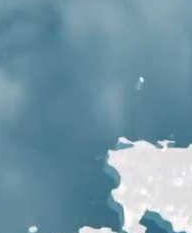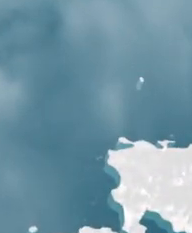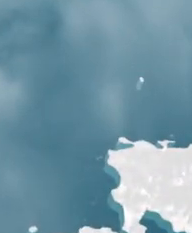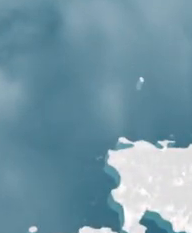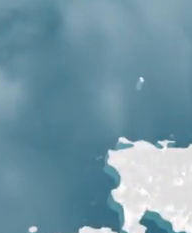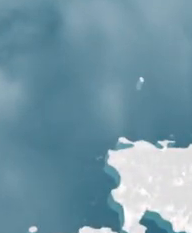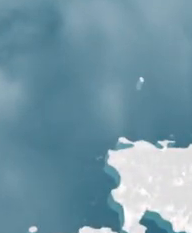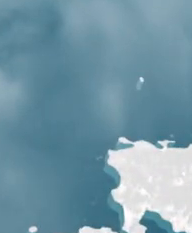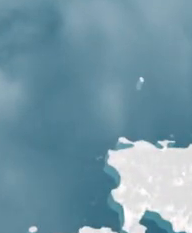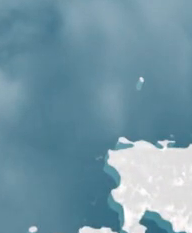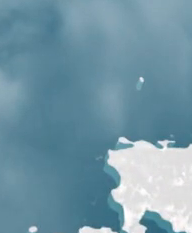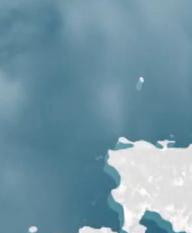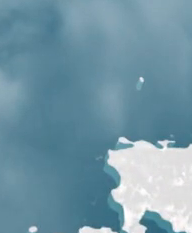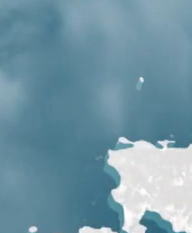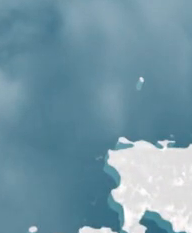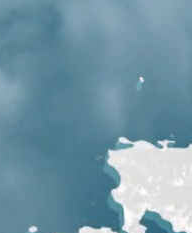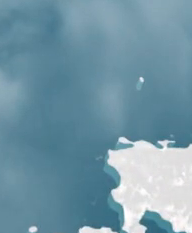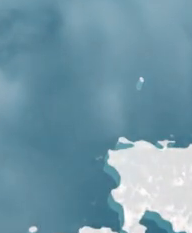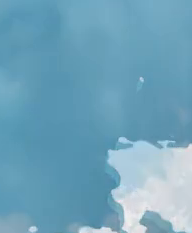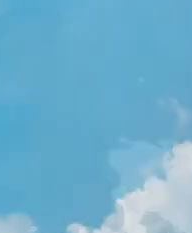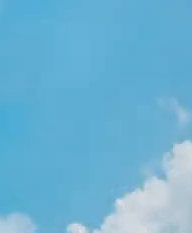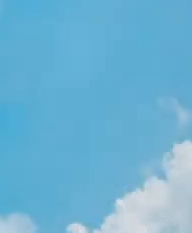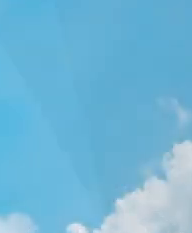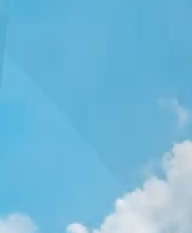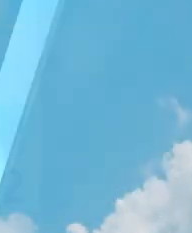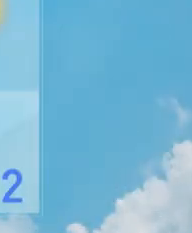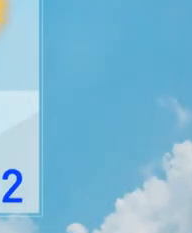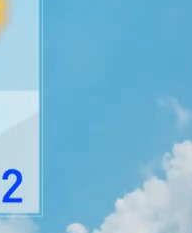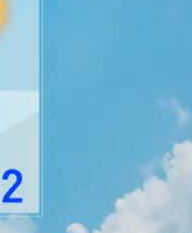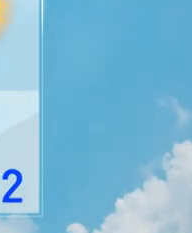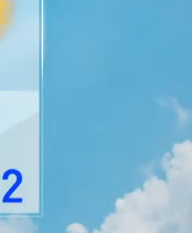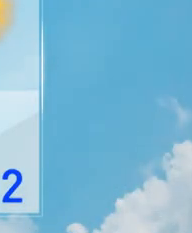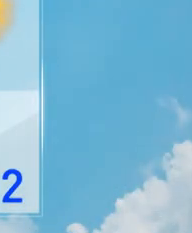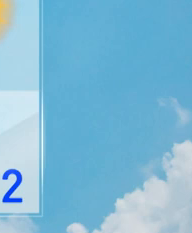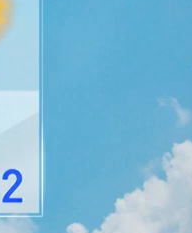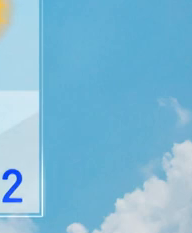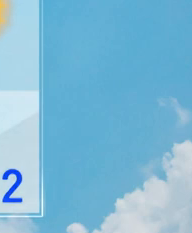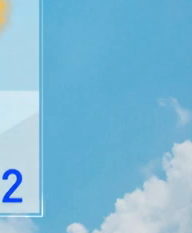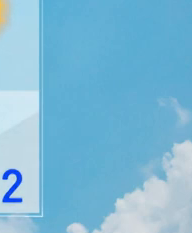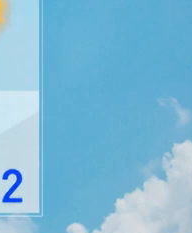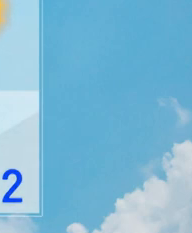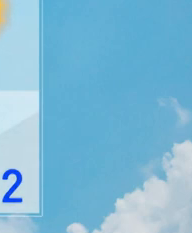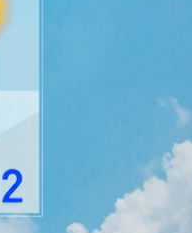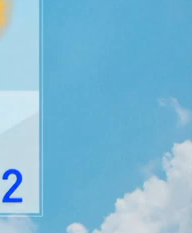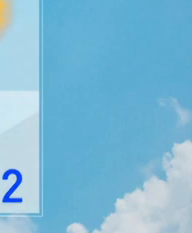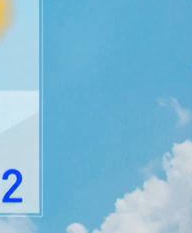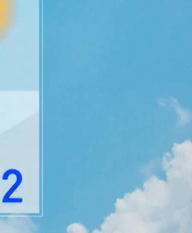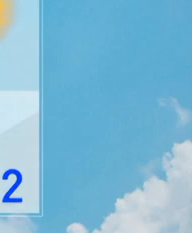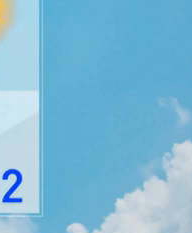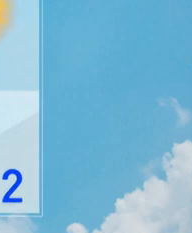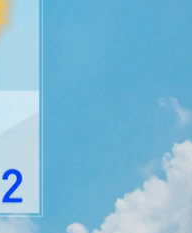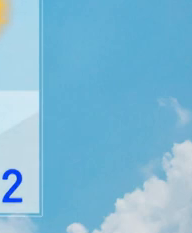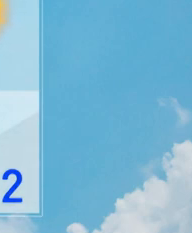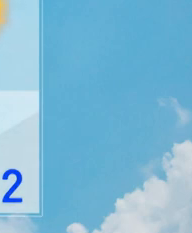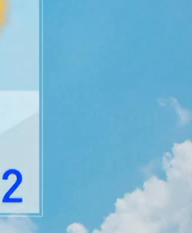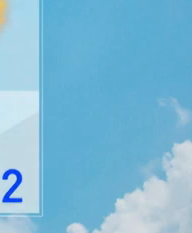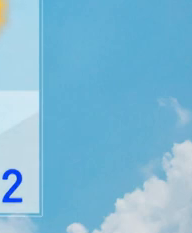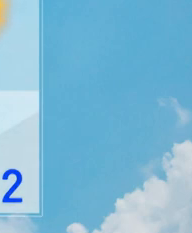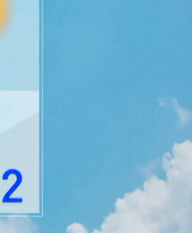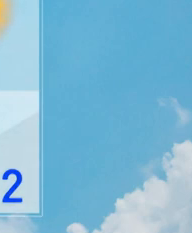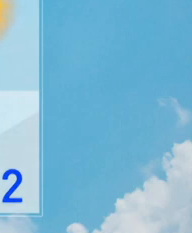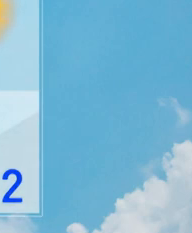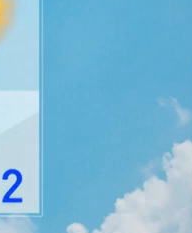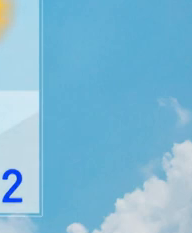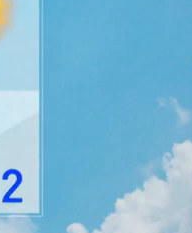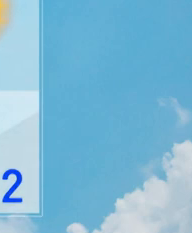15도에서 25도 가 되겠습니다 주간날씨 해봅니다 5월 1일 오전 은 제주도의 오후에는